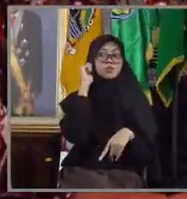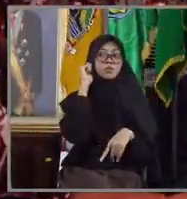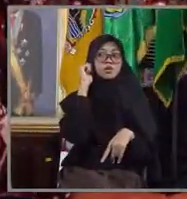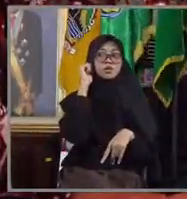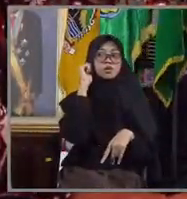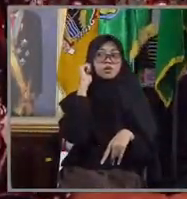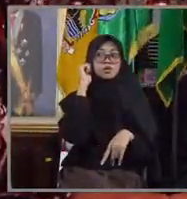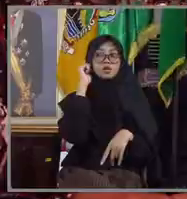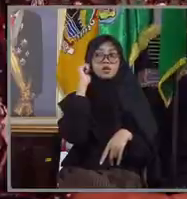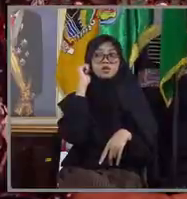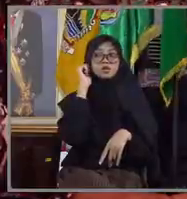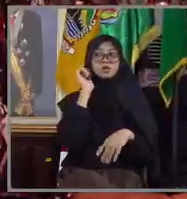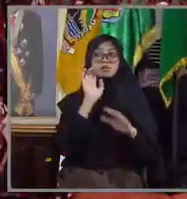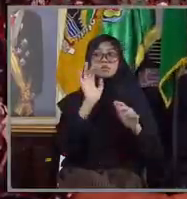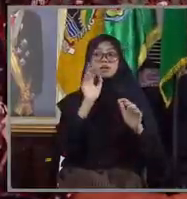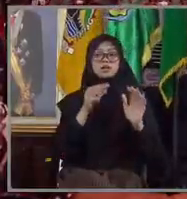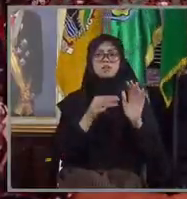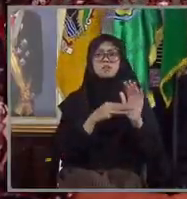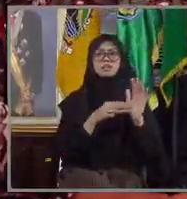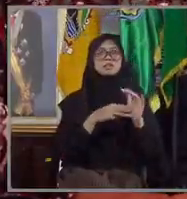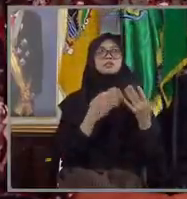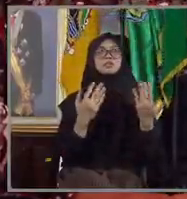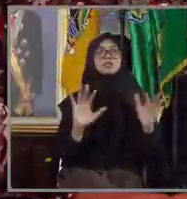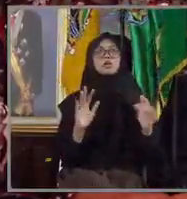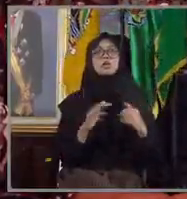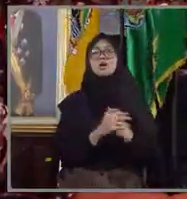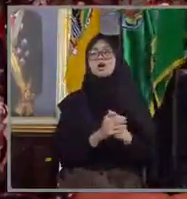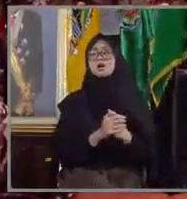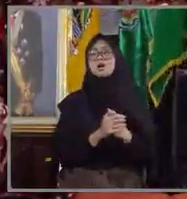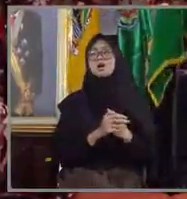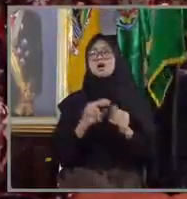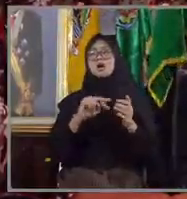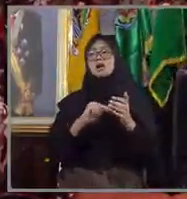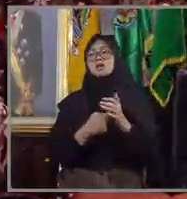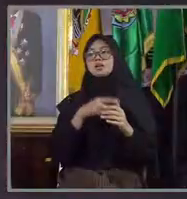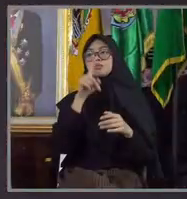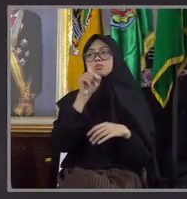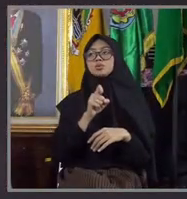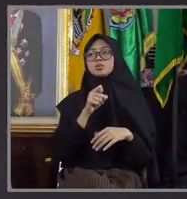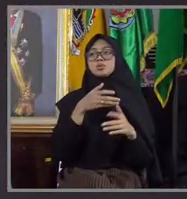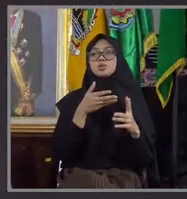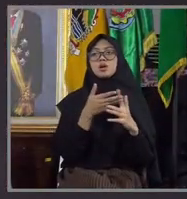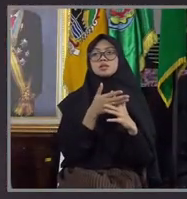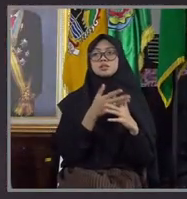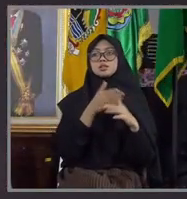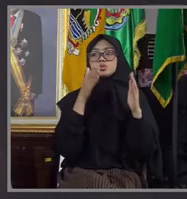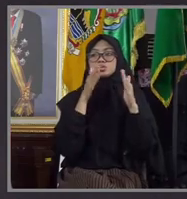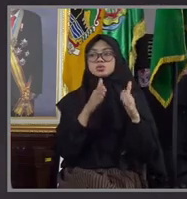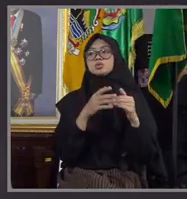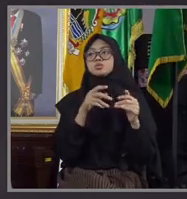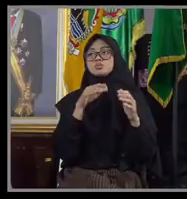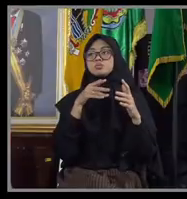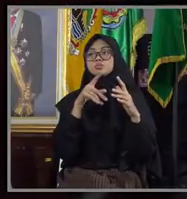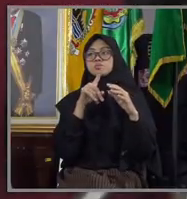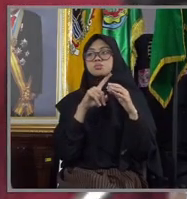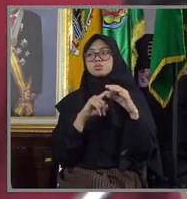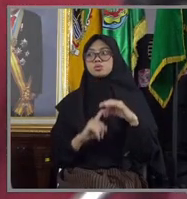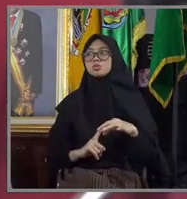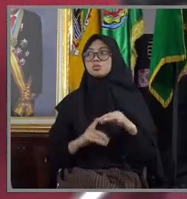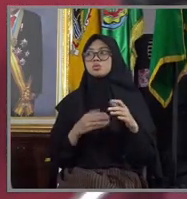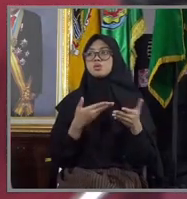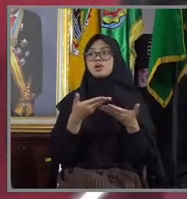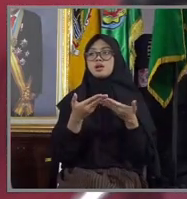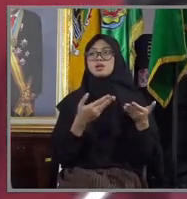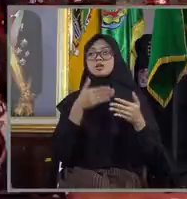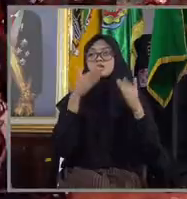sekarang sudah banyak yang menstruasi artinya dia butuh akses khusus dia butuh layanan khusus dan di dalam